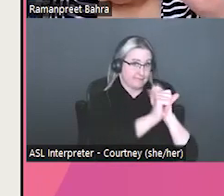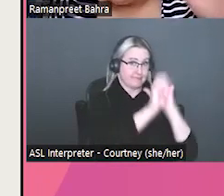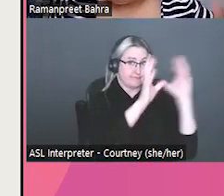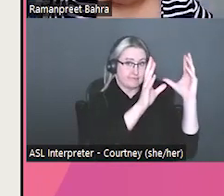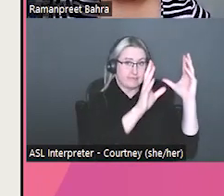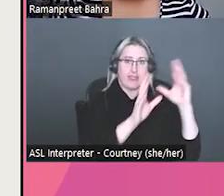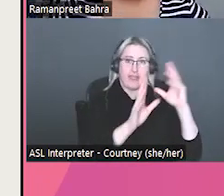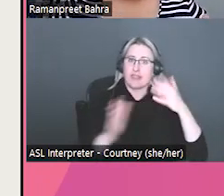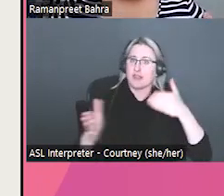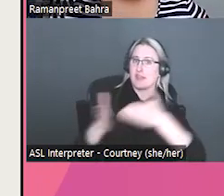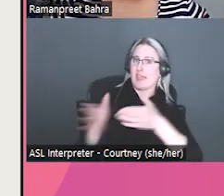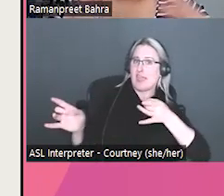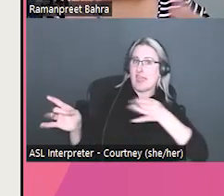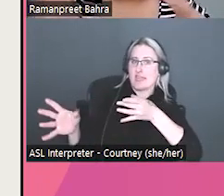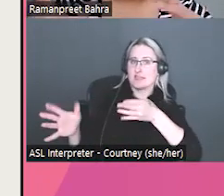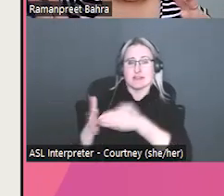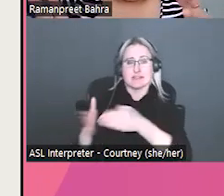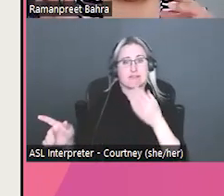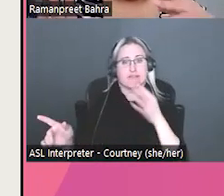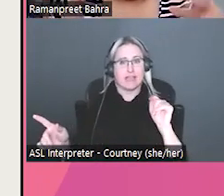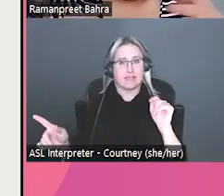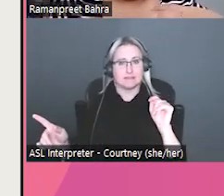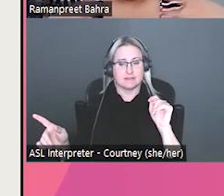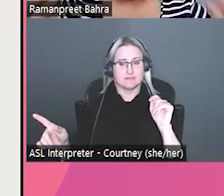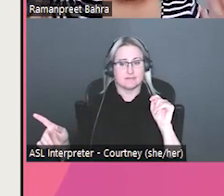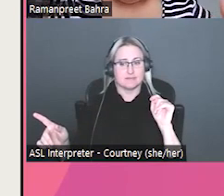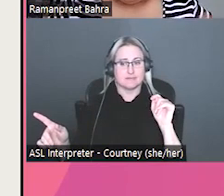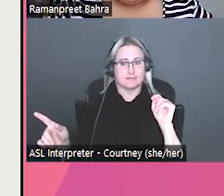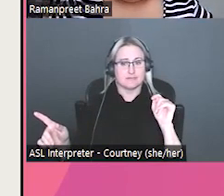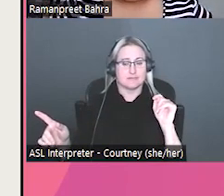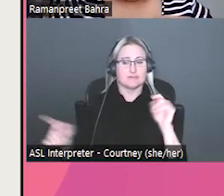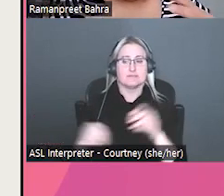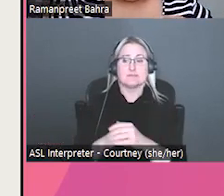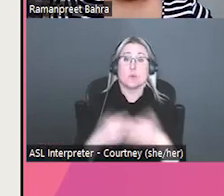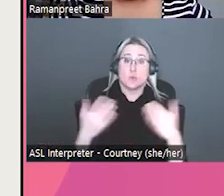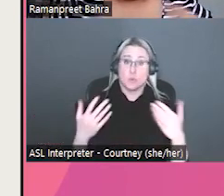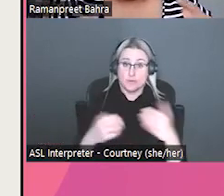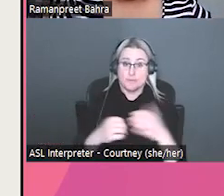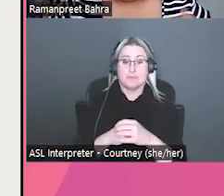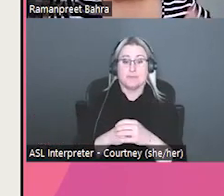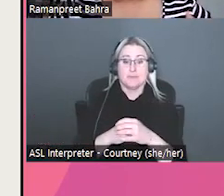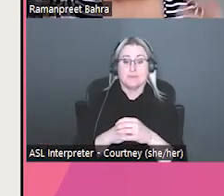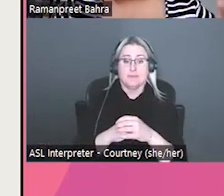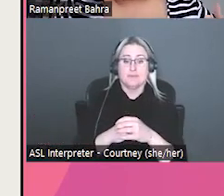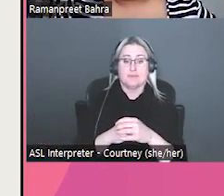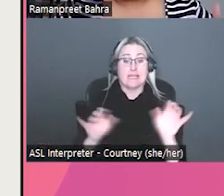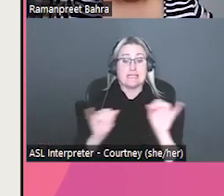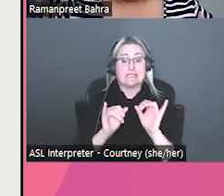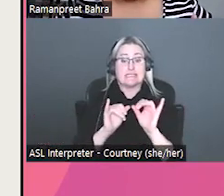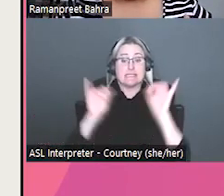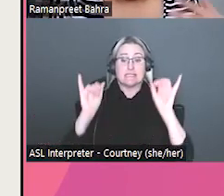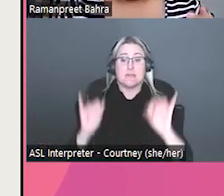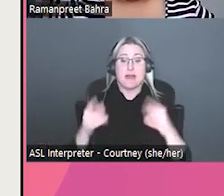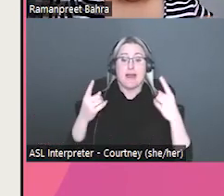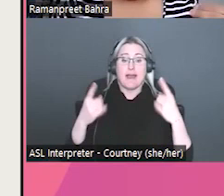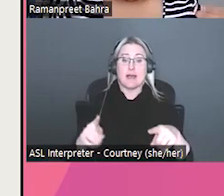cisgenre, donc avec la haine, tout ça avec la haine donc de la grosseur